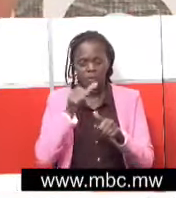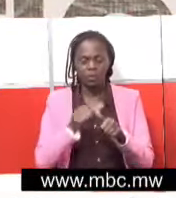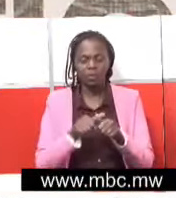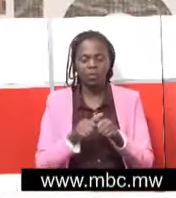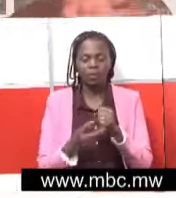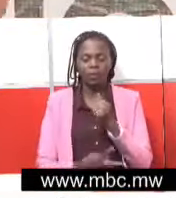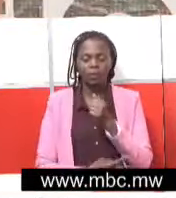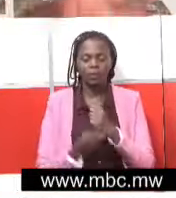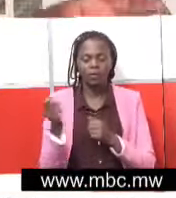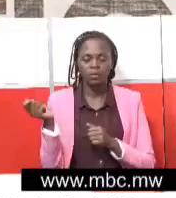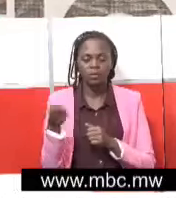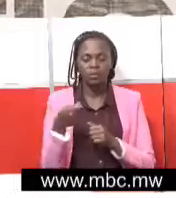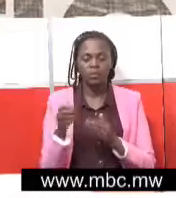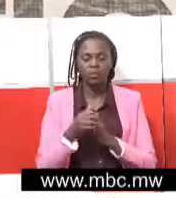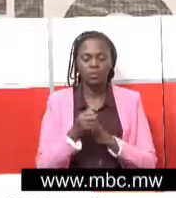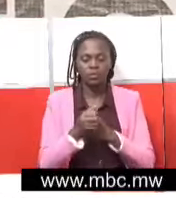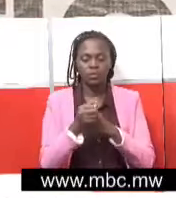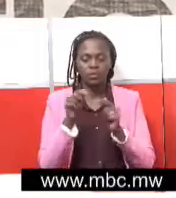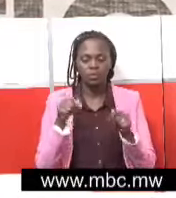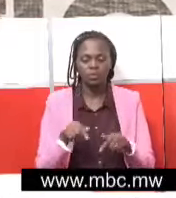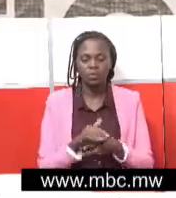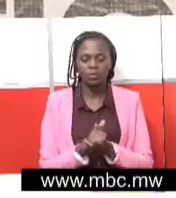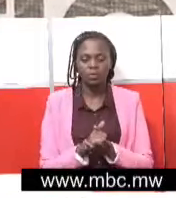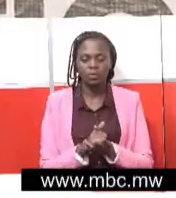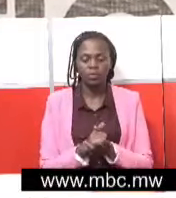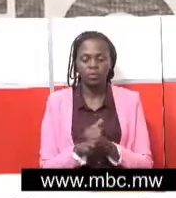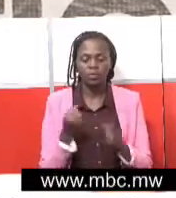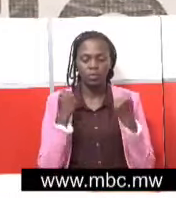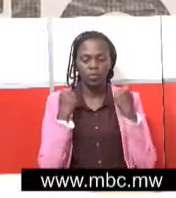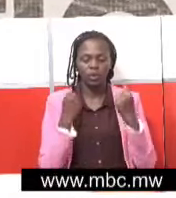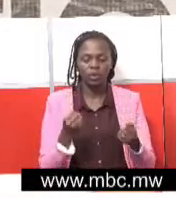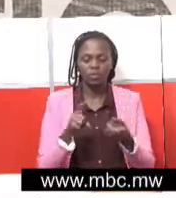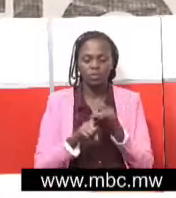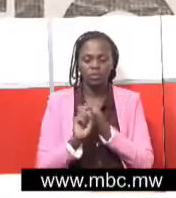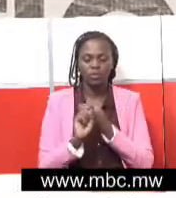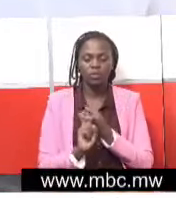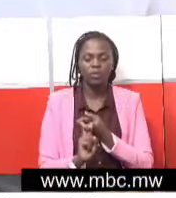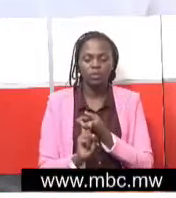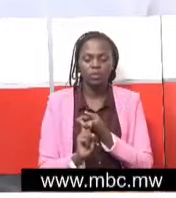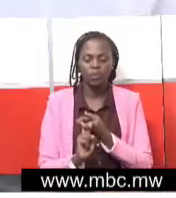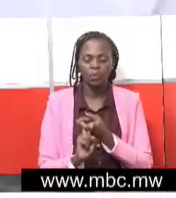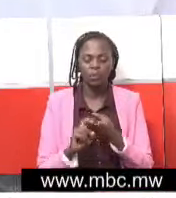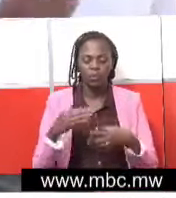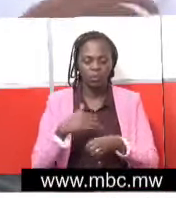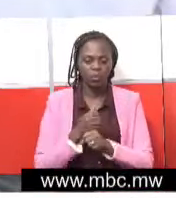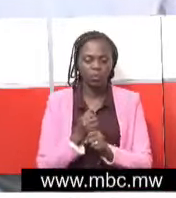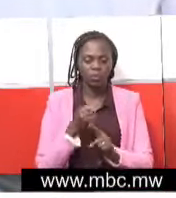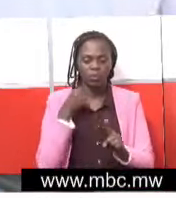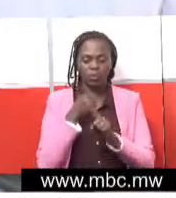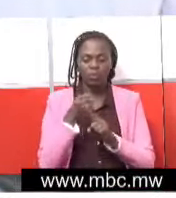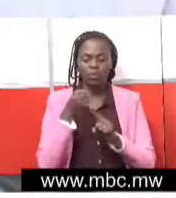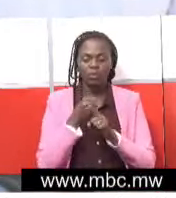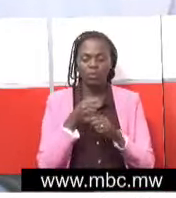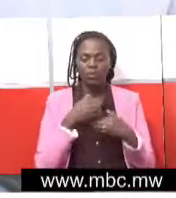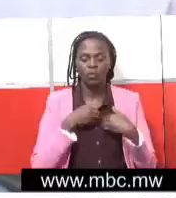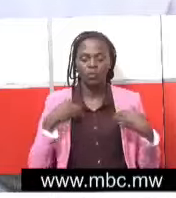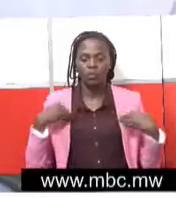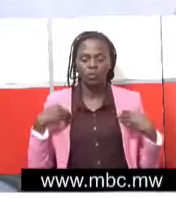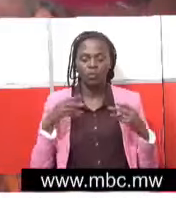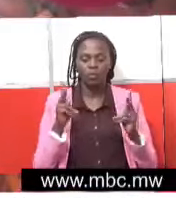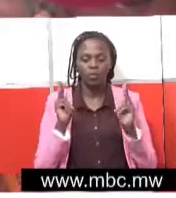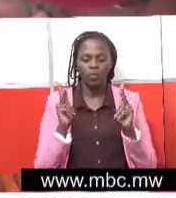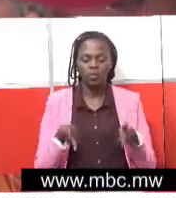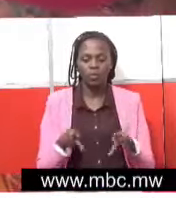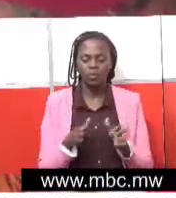wa mtsogoleri wa dziko lino Dr. Michael Hussey walimbikitsa mgwirizano wabwino pakati pa mabungwe omenyera ufulu wa anthu ndi nthambi za